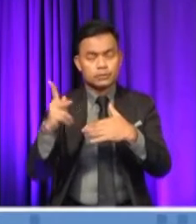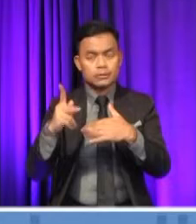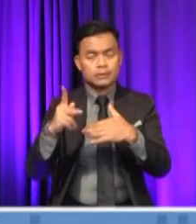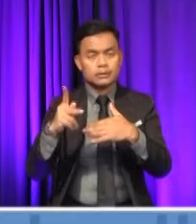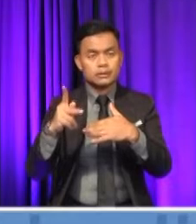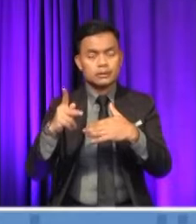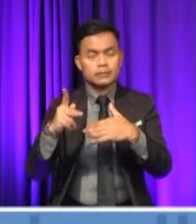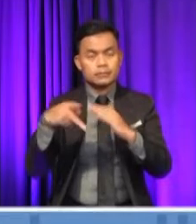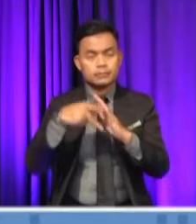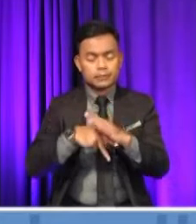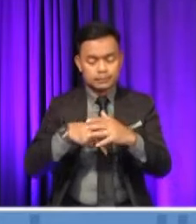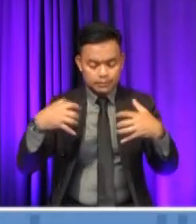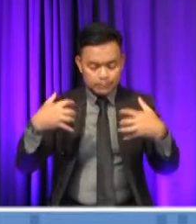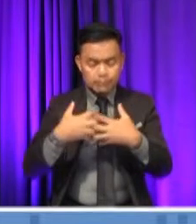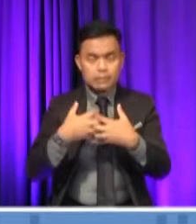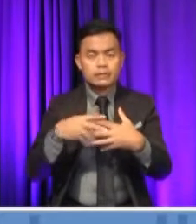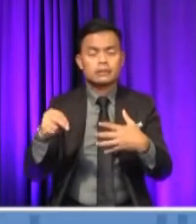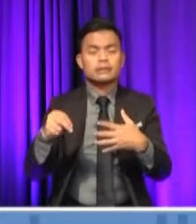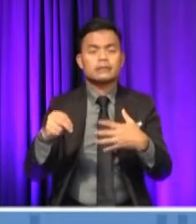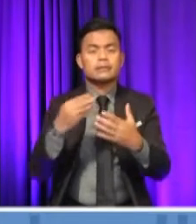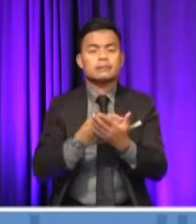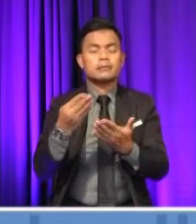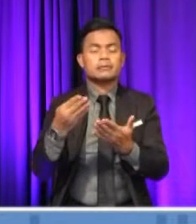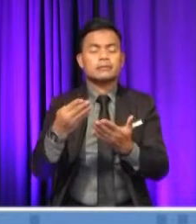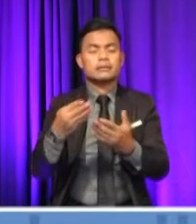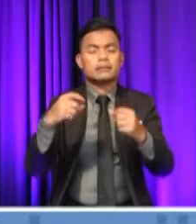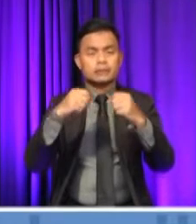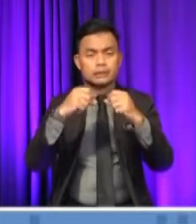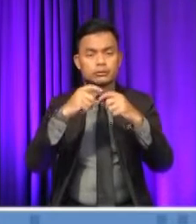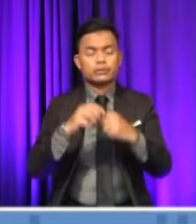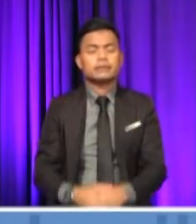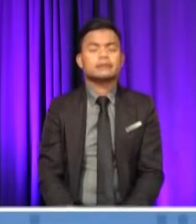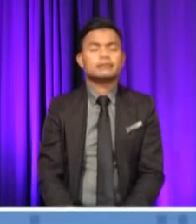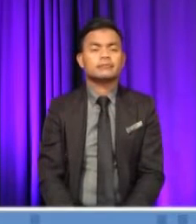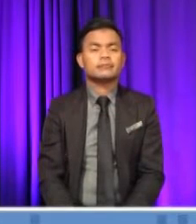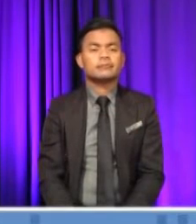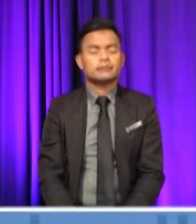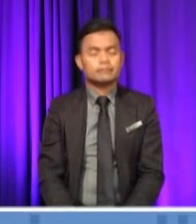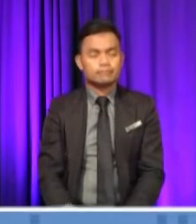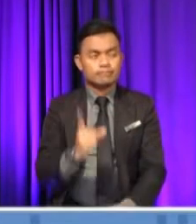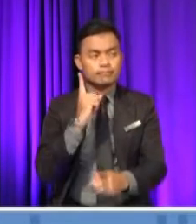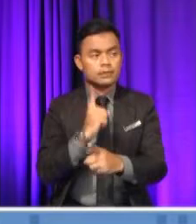elektronik. Okey, betul tak? Okey, betul. Tahniah. Bagus, Amsyar. Tahniah.